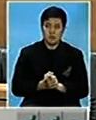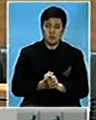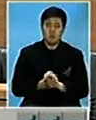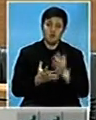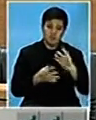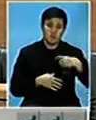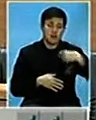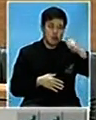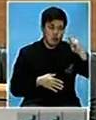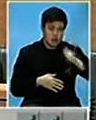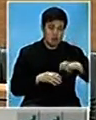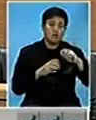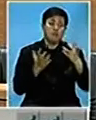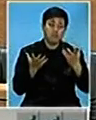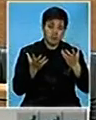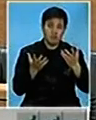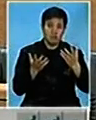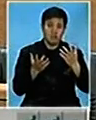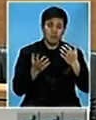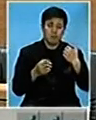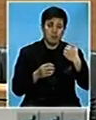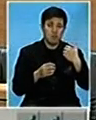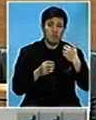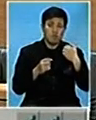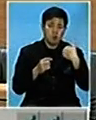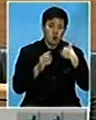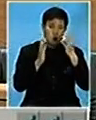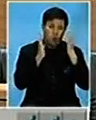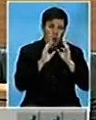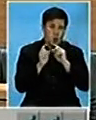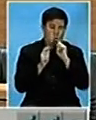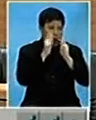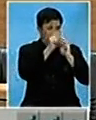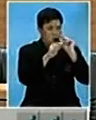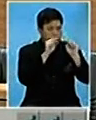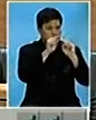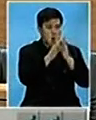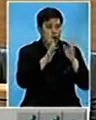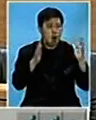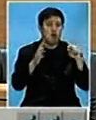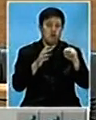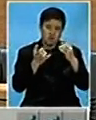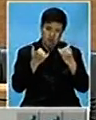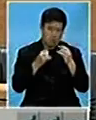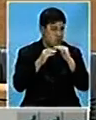ศาลรัฐธรรมนูญจึงถูกใช้เกินจำเป็นในสังคมการเมืองของเรา